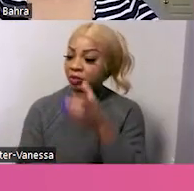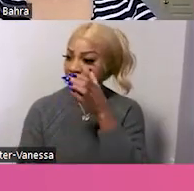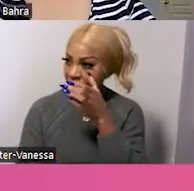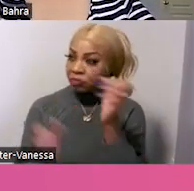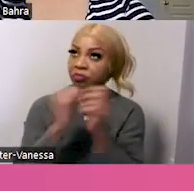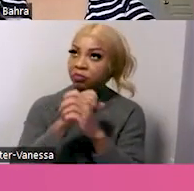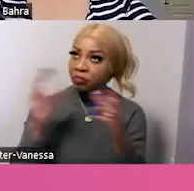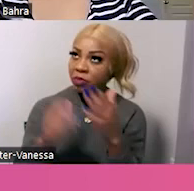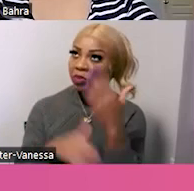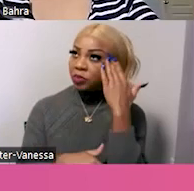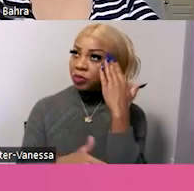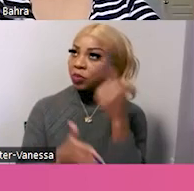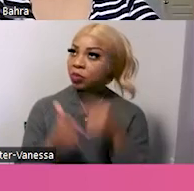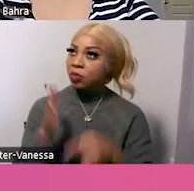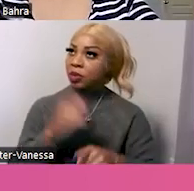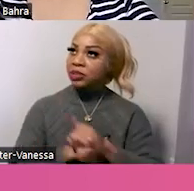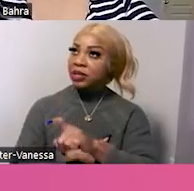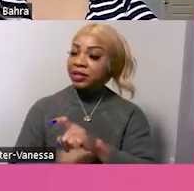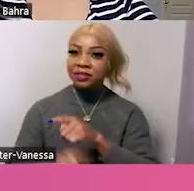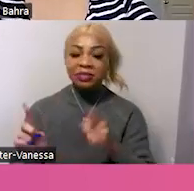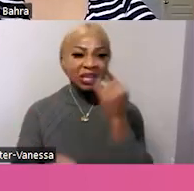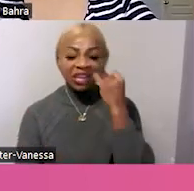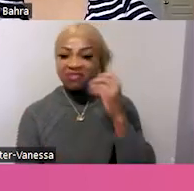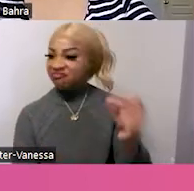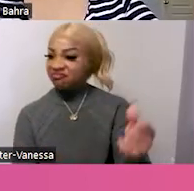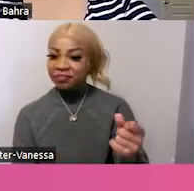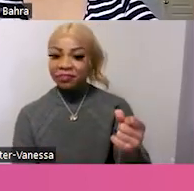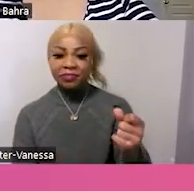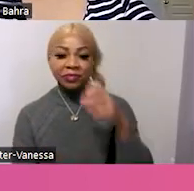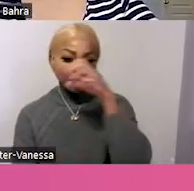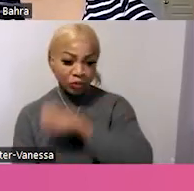la violence entre partenaires intimes, mais aussi